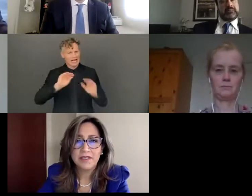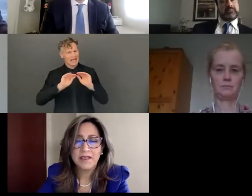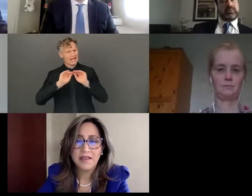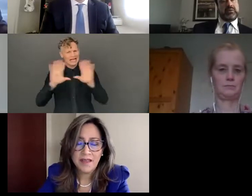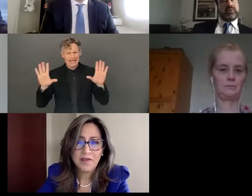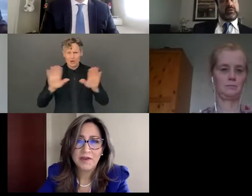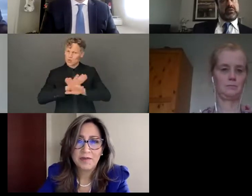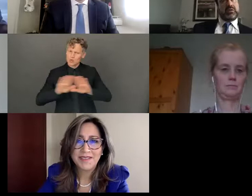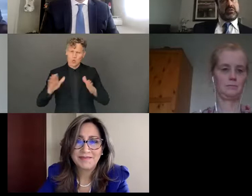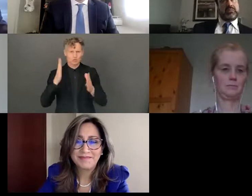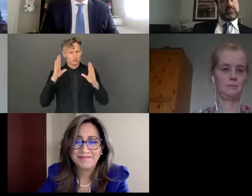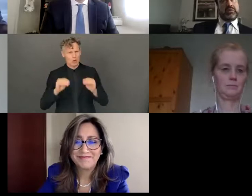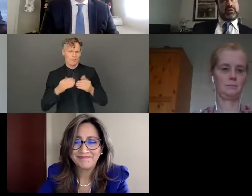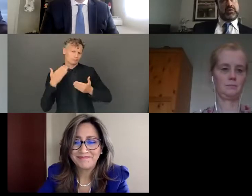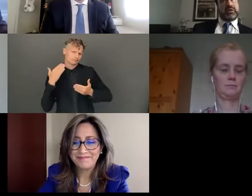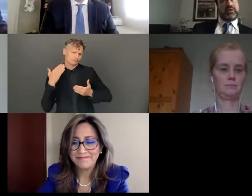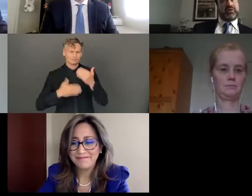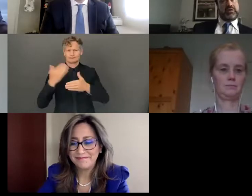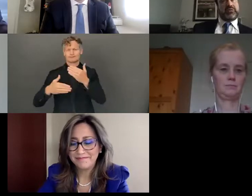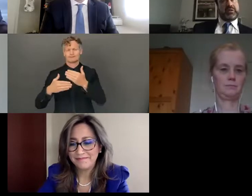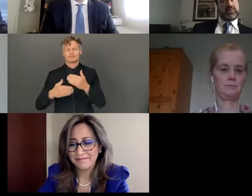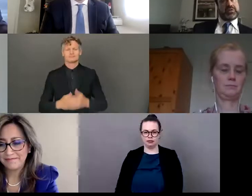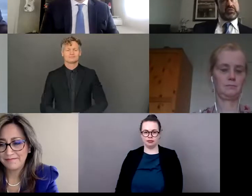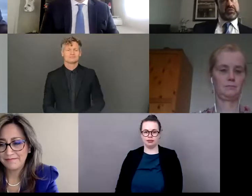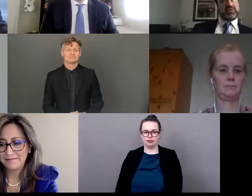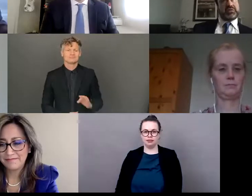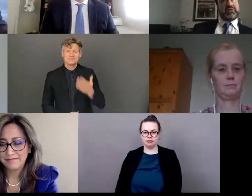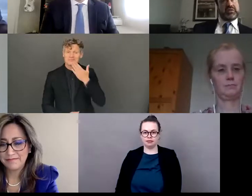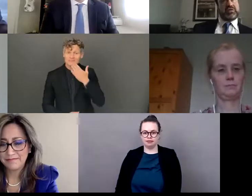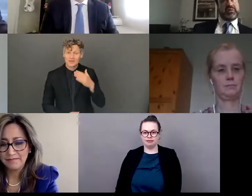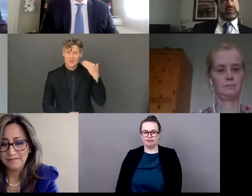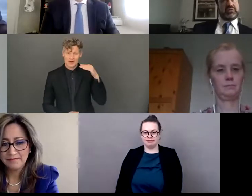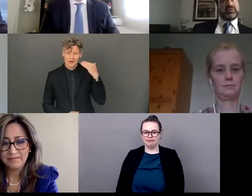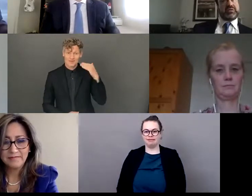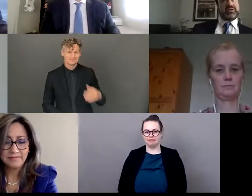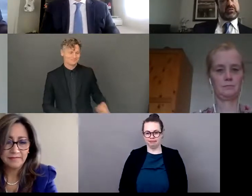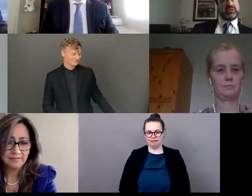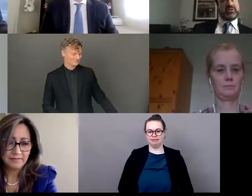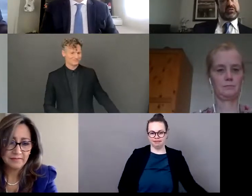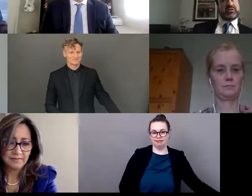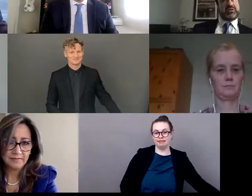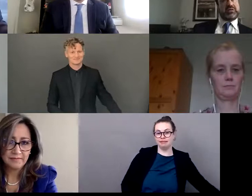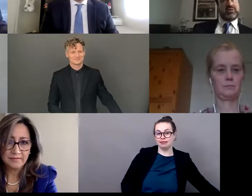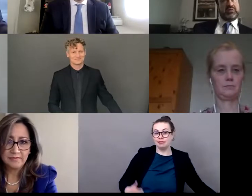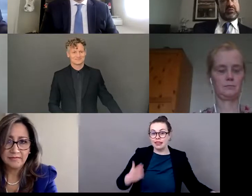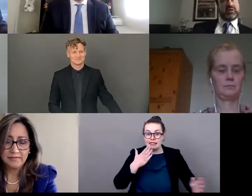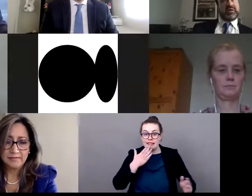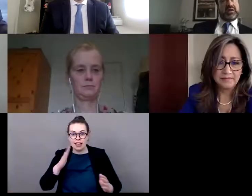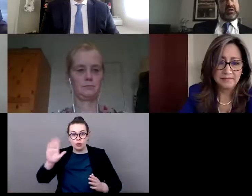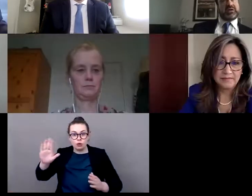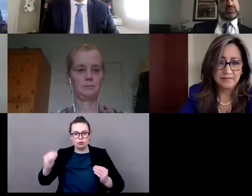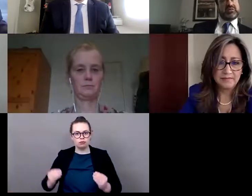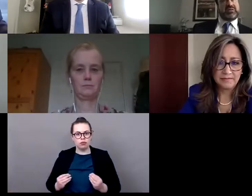voix soit claire et n'arrêtez jamais. Merci beaucoup. Merci Alain. Merci beaucoup pour ces remarques